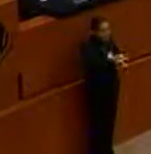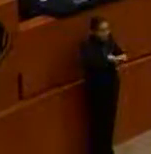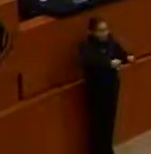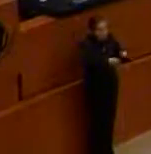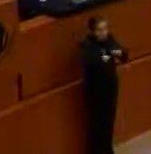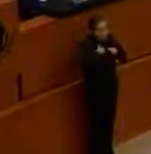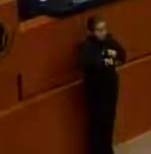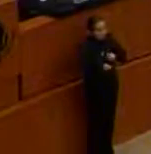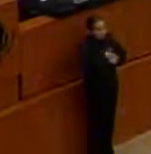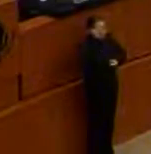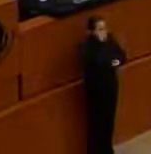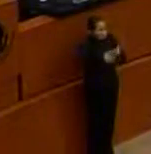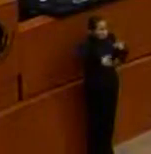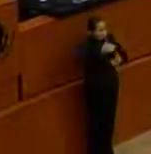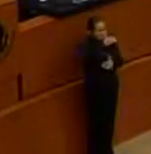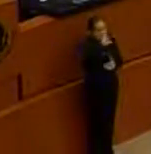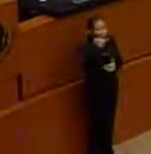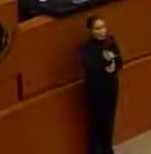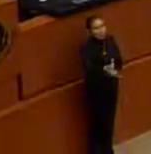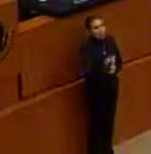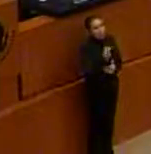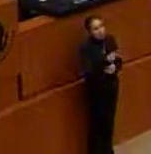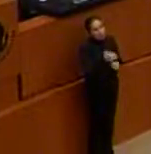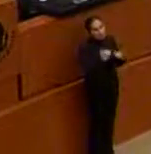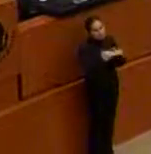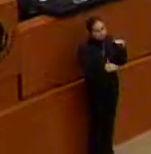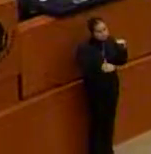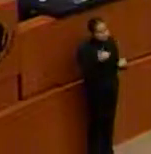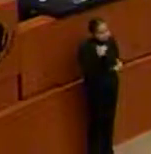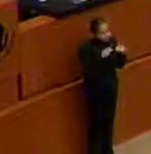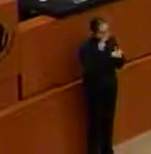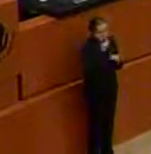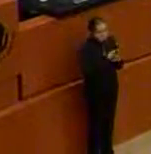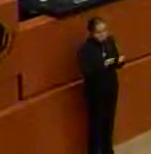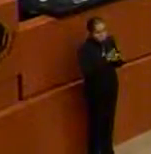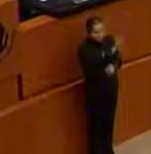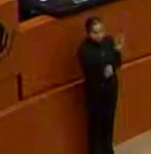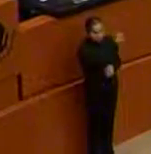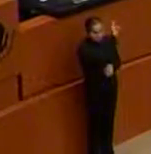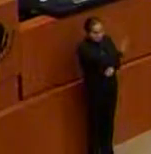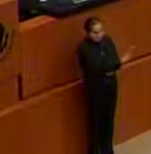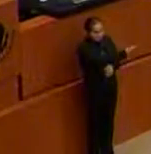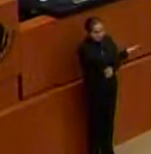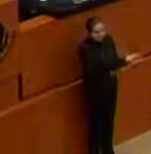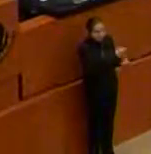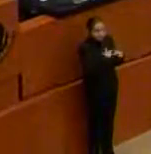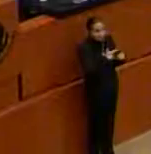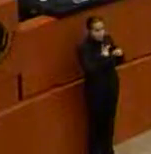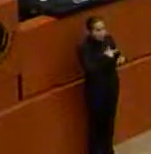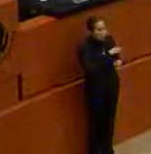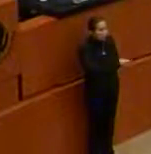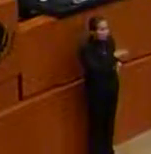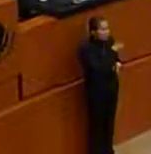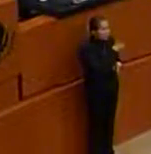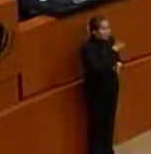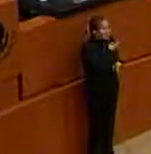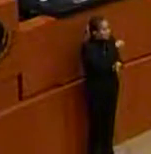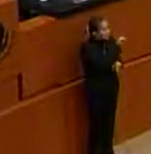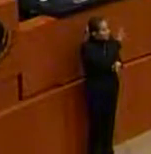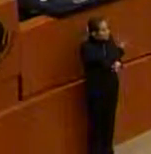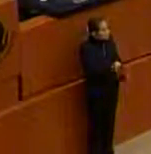élevé et la disparité de richesse importante. À titre d'exemple, 4% de la population possède les 60% de la fortune du